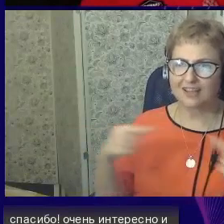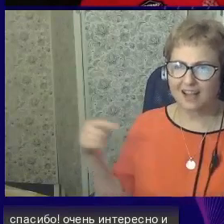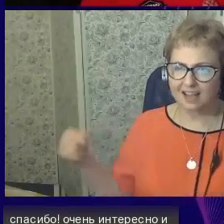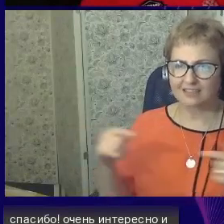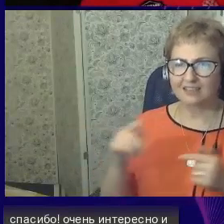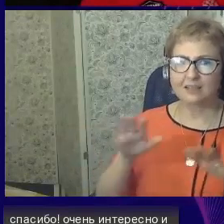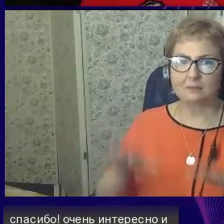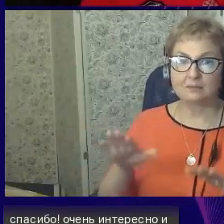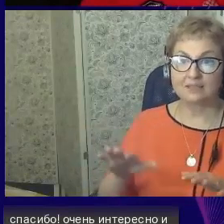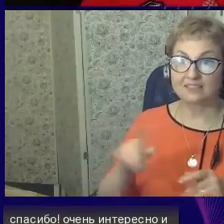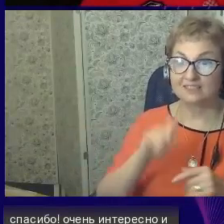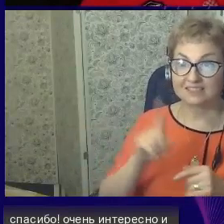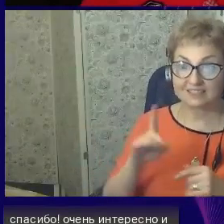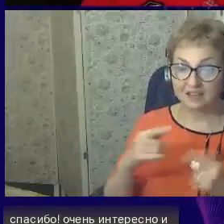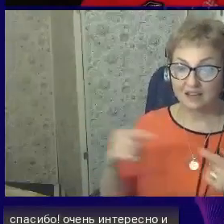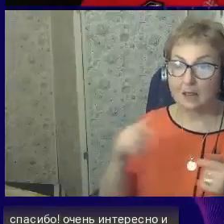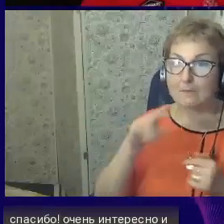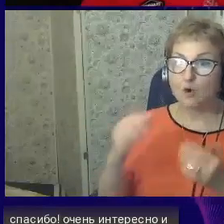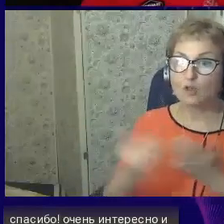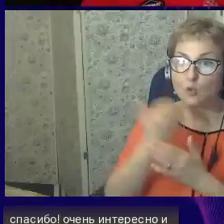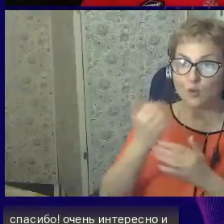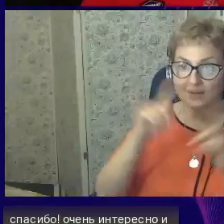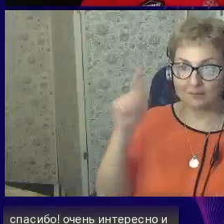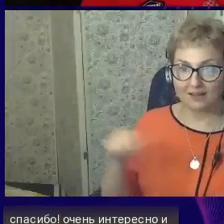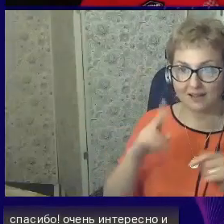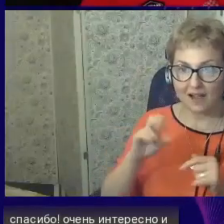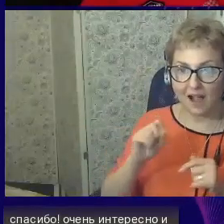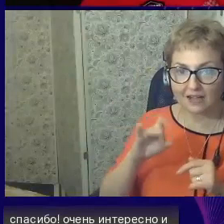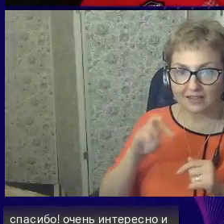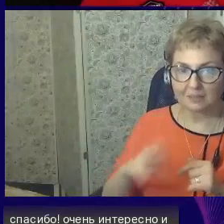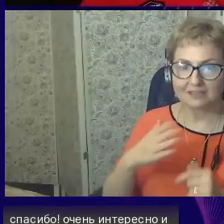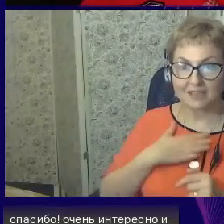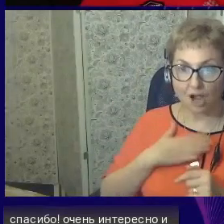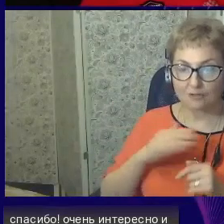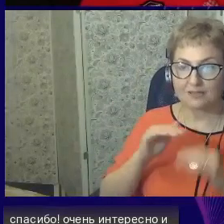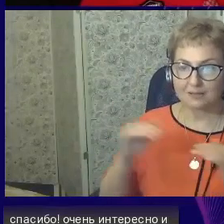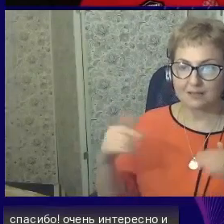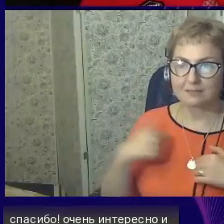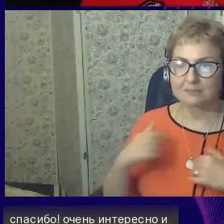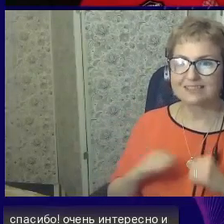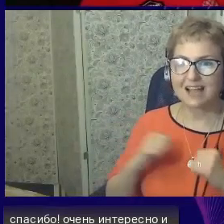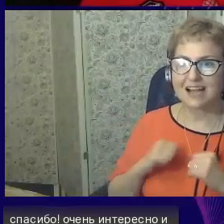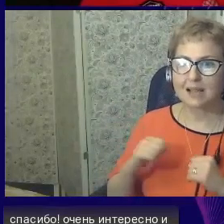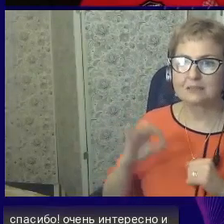разных всегда местностях, и по новым картам. Но тем не менее, с нашими ребятами мы стараемся использовать как